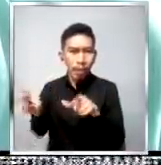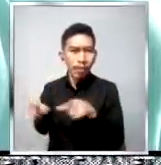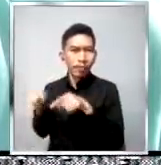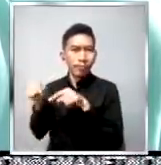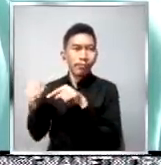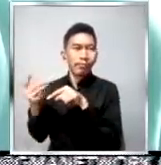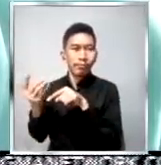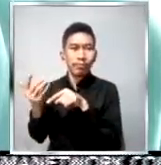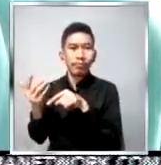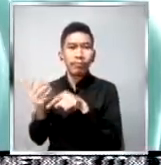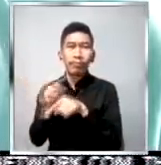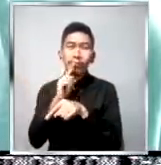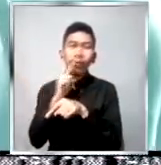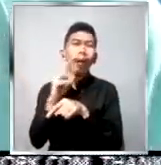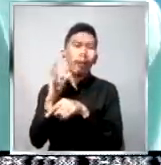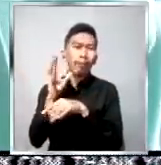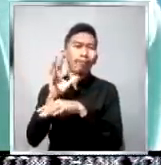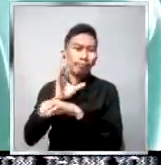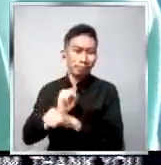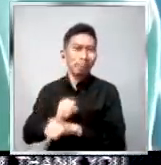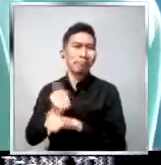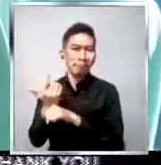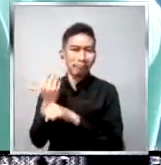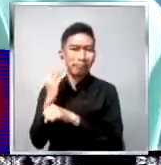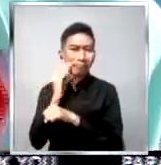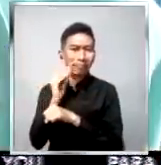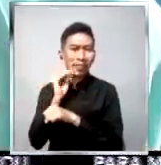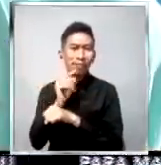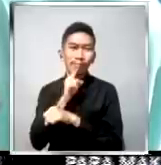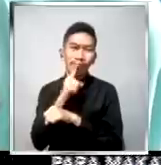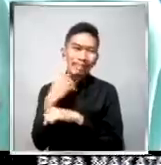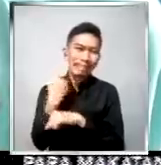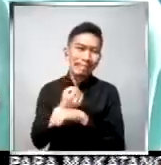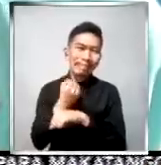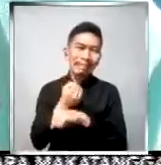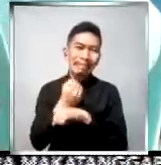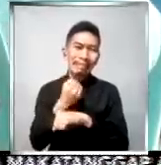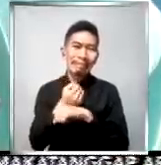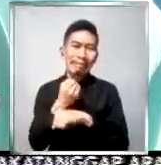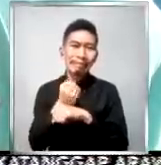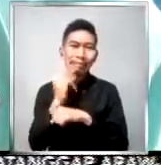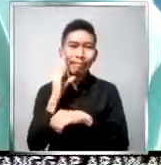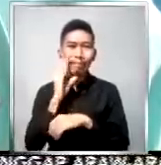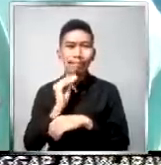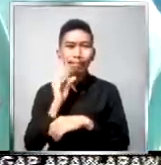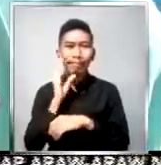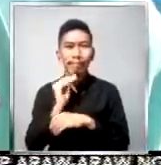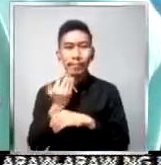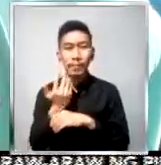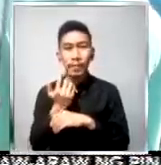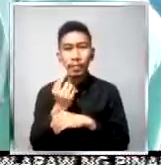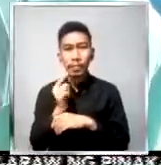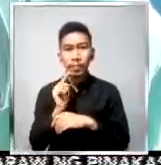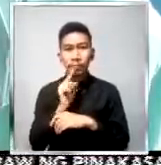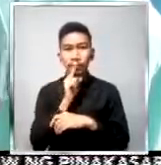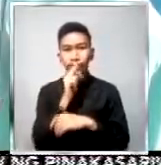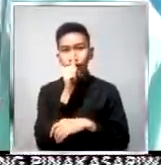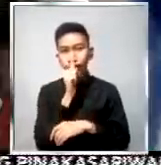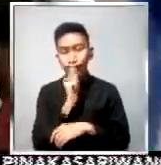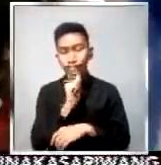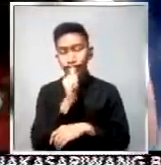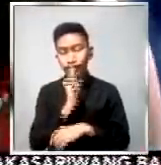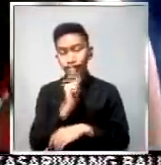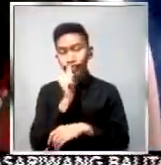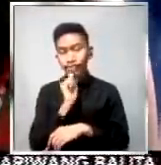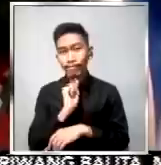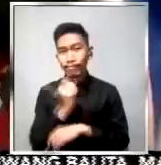naman eh, ang hirap ng dinanas ko. O, nagtitis nga lang po ako, tula naman kami malipatan.